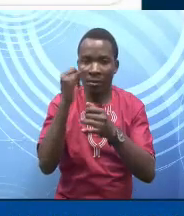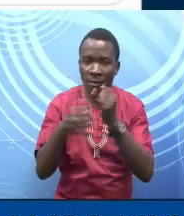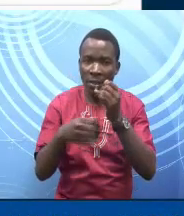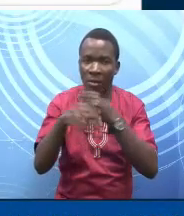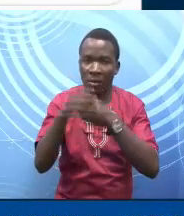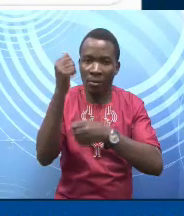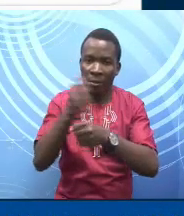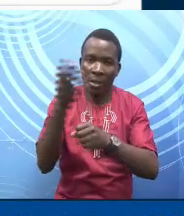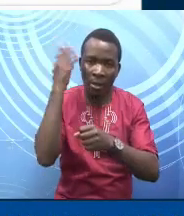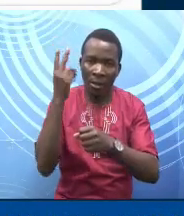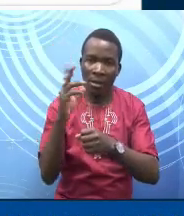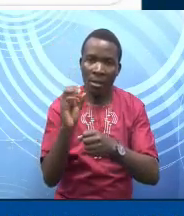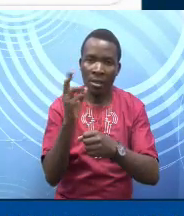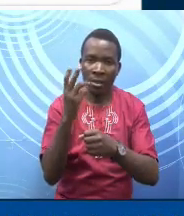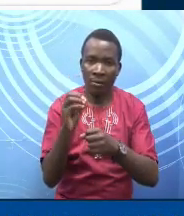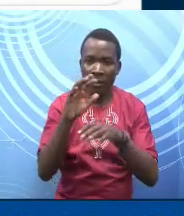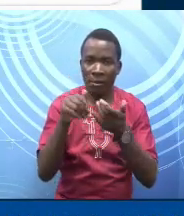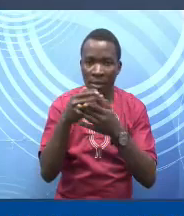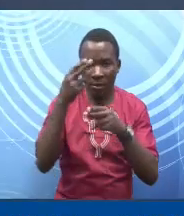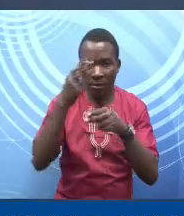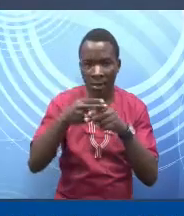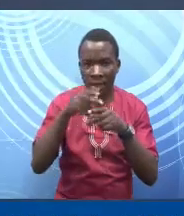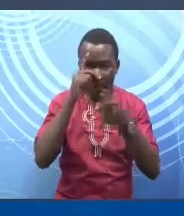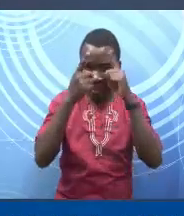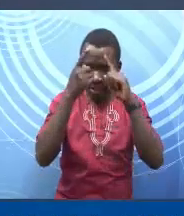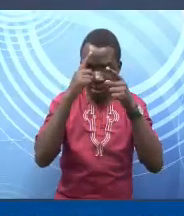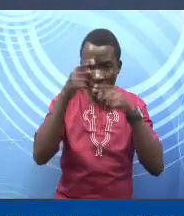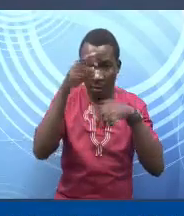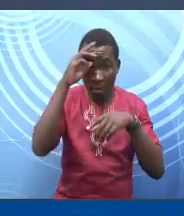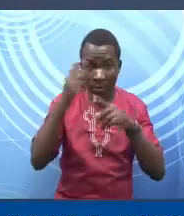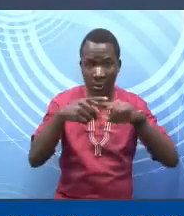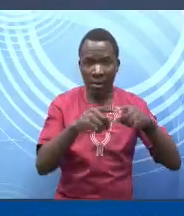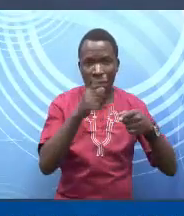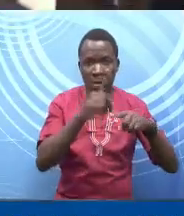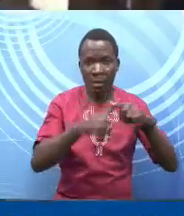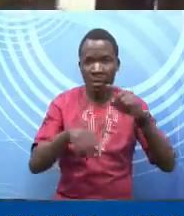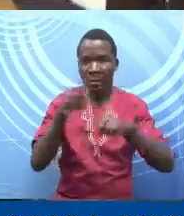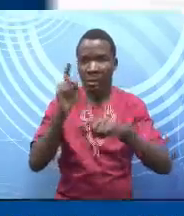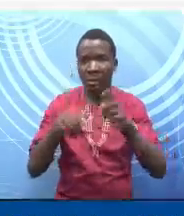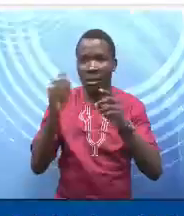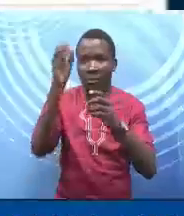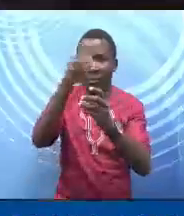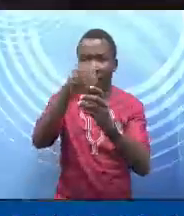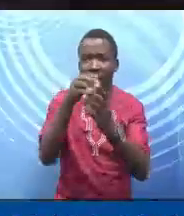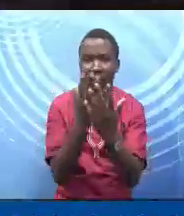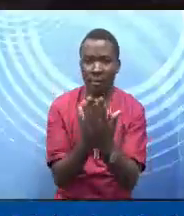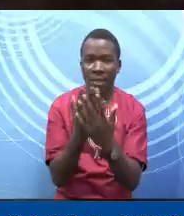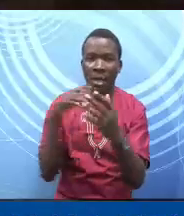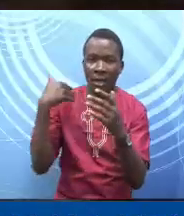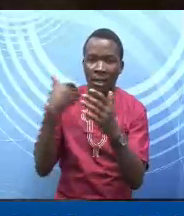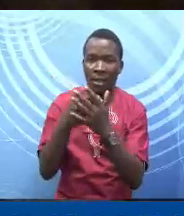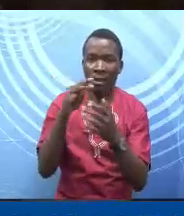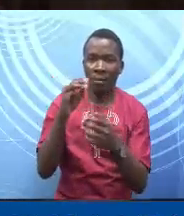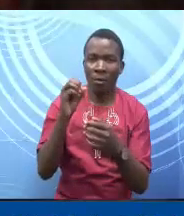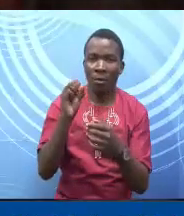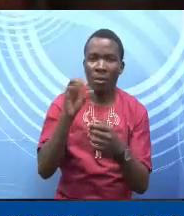Ibi we yita ko ari ibihimbano ahubwo ko ngo ari impamvu za politike. Akaba yaratawe muri yombi ageze i Moscow mu